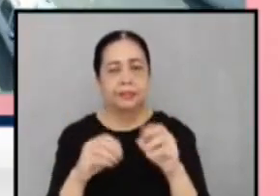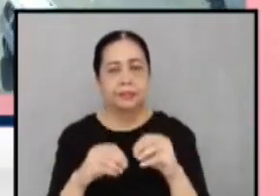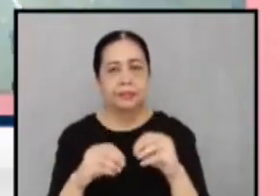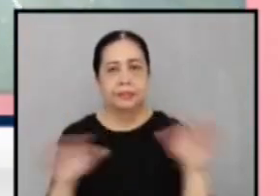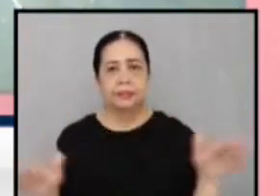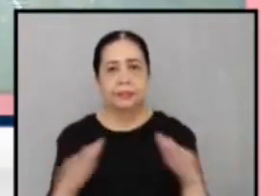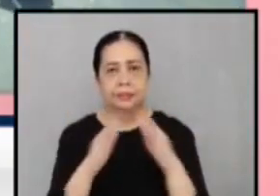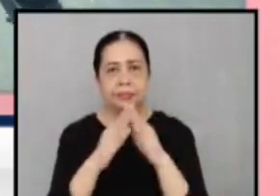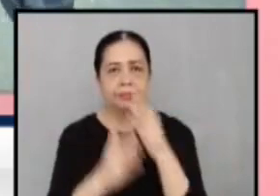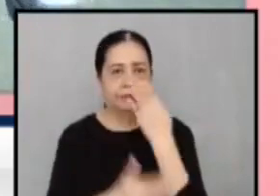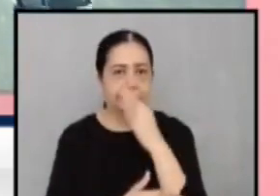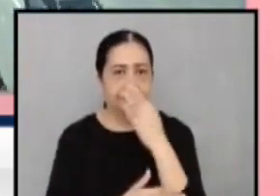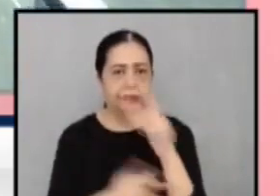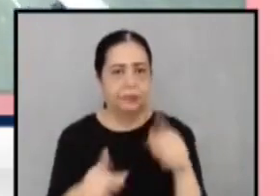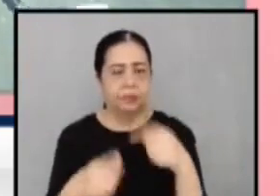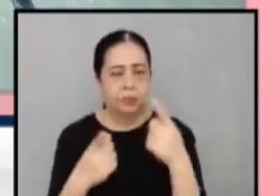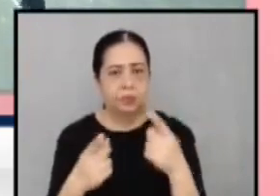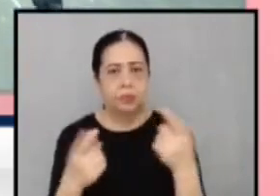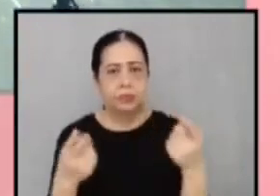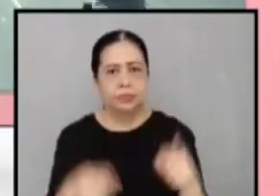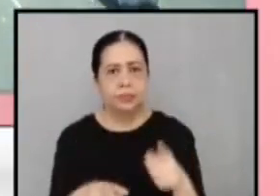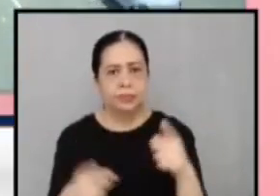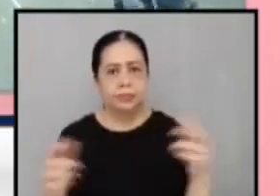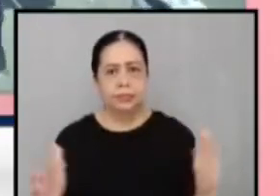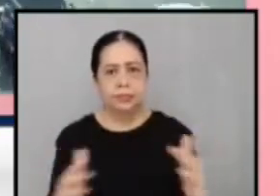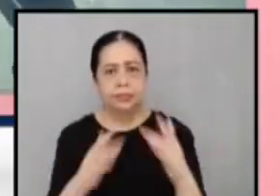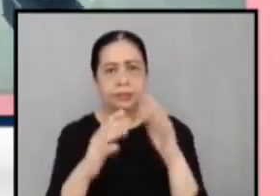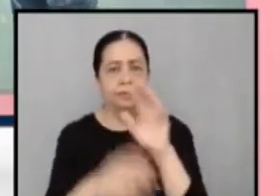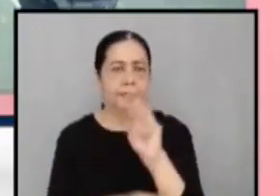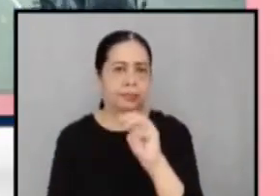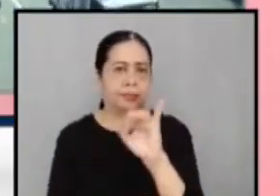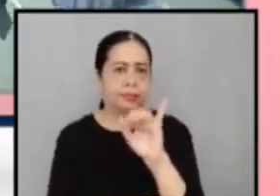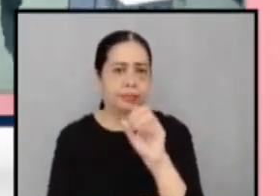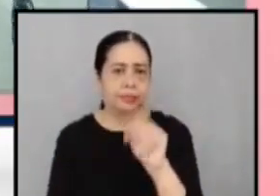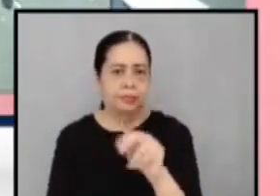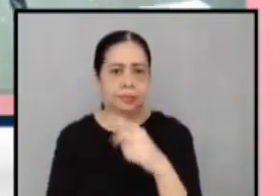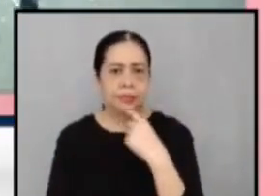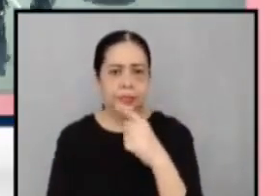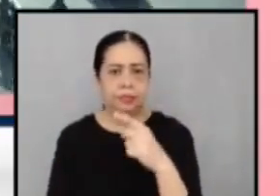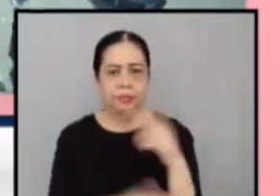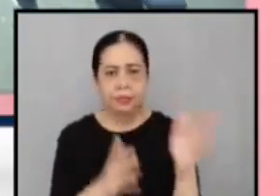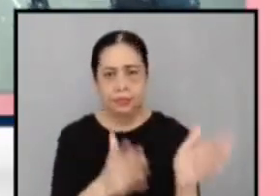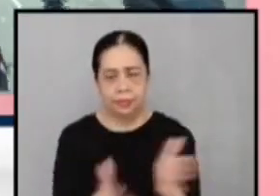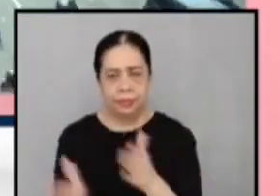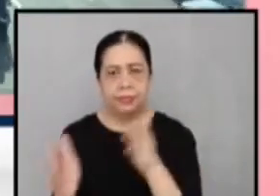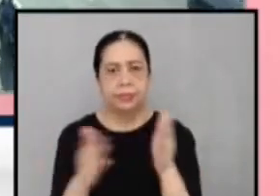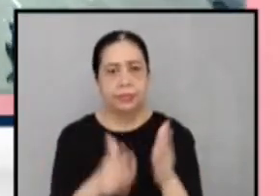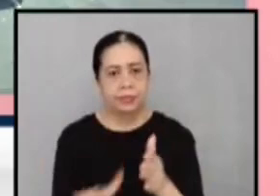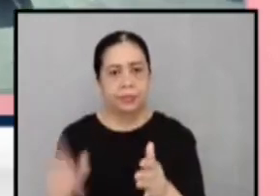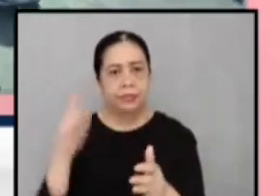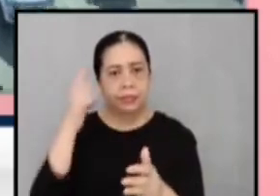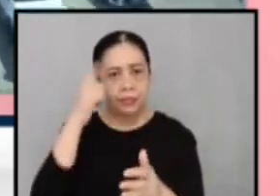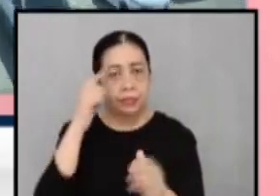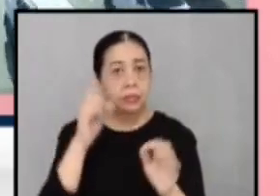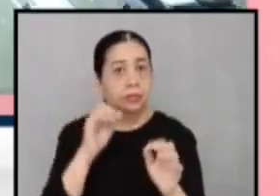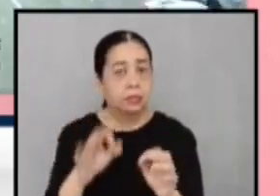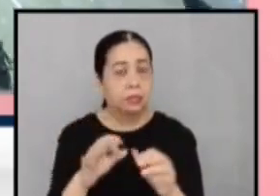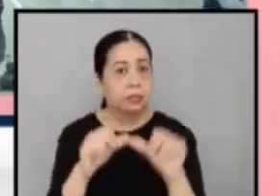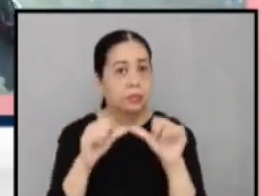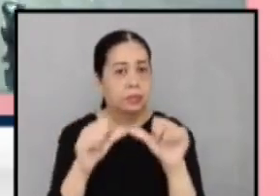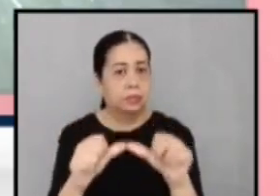habang nag-aalboroto ang Bulkang Mayon. Pagtitiyak ng Pangulo, pinaghahandaan ng pamahalaan sakaling tumagal pa